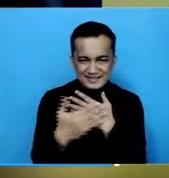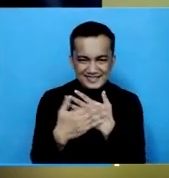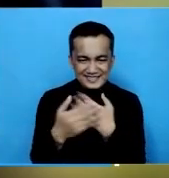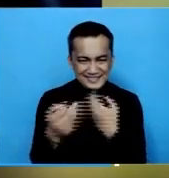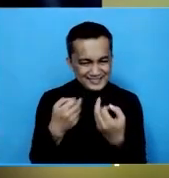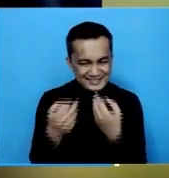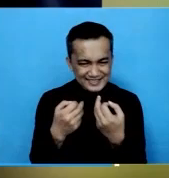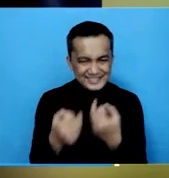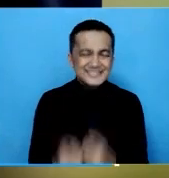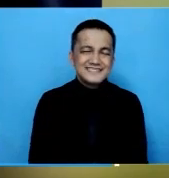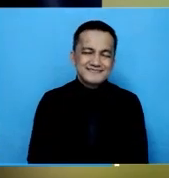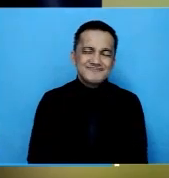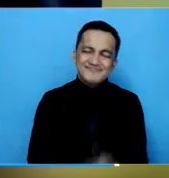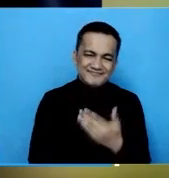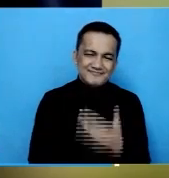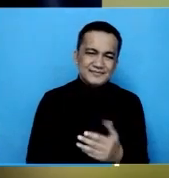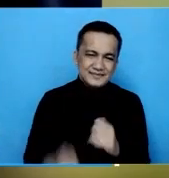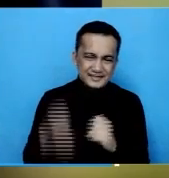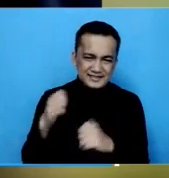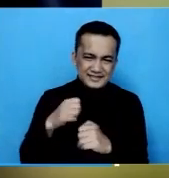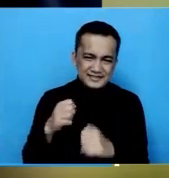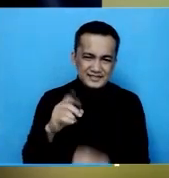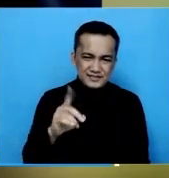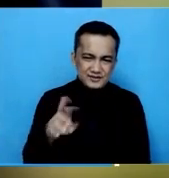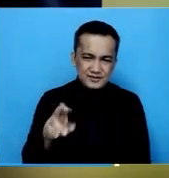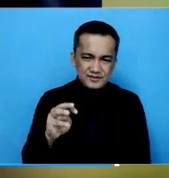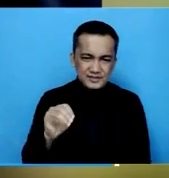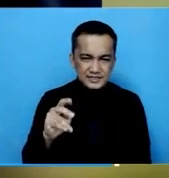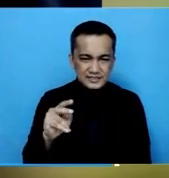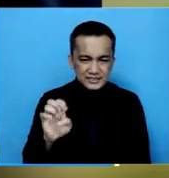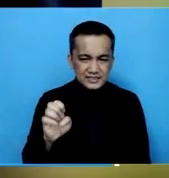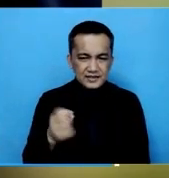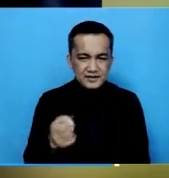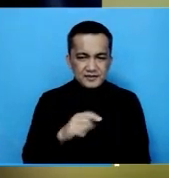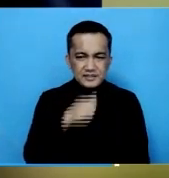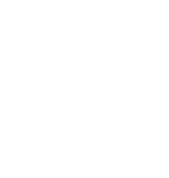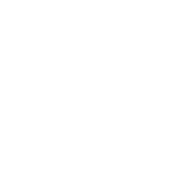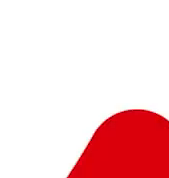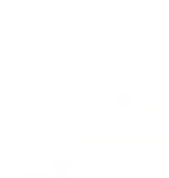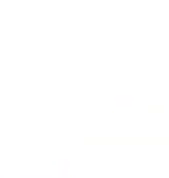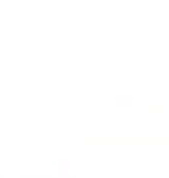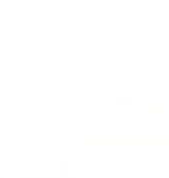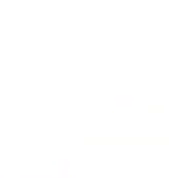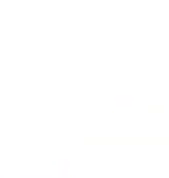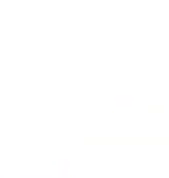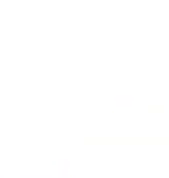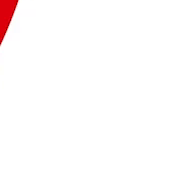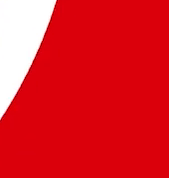mga aasahan pa po natin. Dr. Rogel Maricese mula sa Ateneo de Davao University.